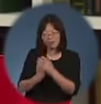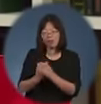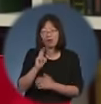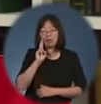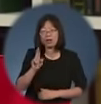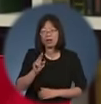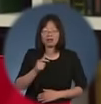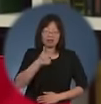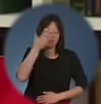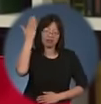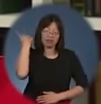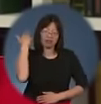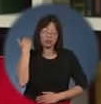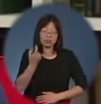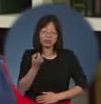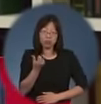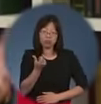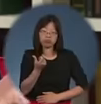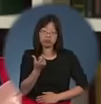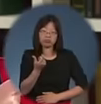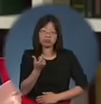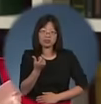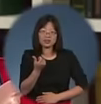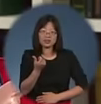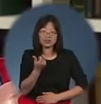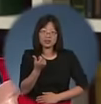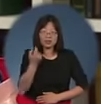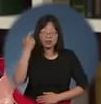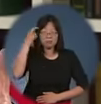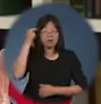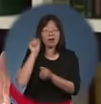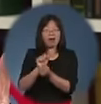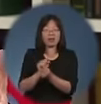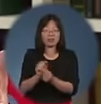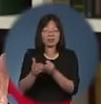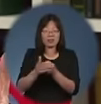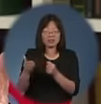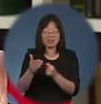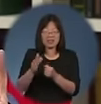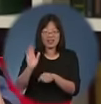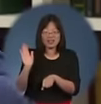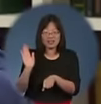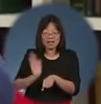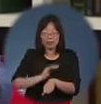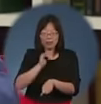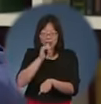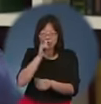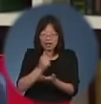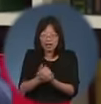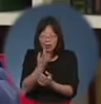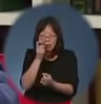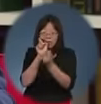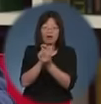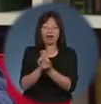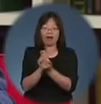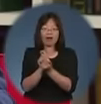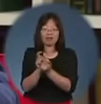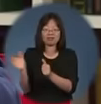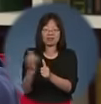좀 어리숙해서 들 켜요 나쁜짓 하다가 들 나쁜짓 하다가 잘